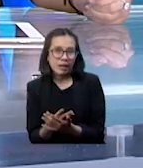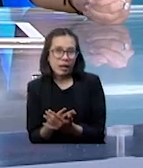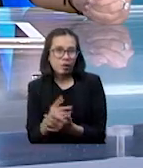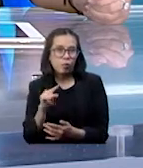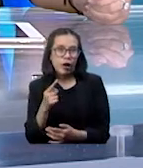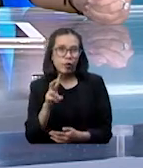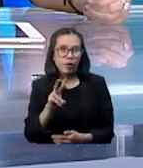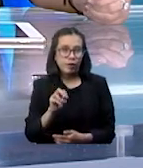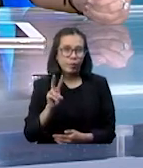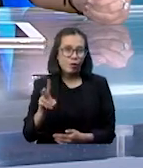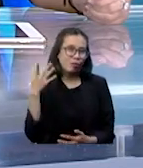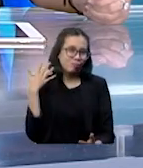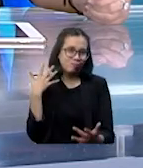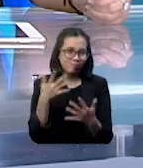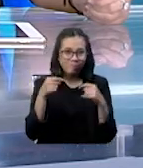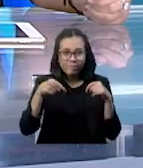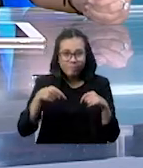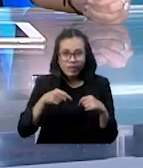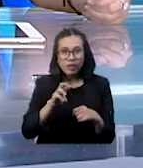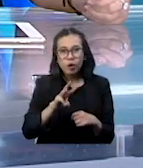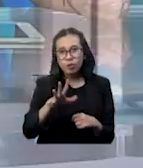tahun 2022.